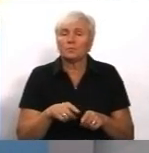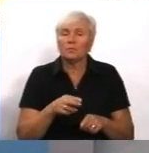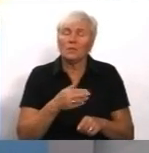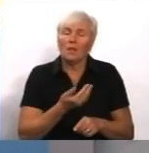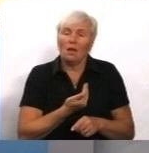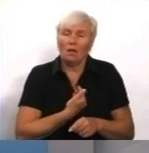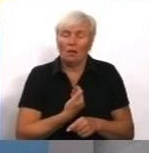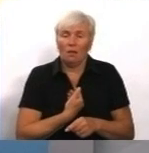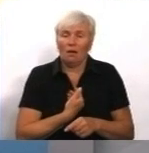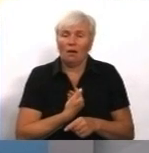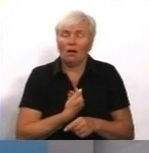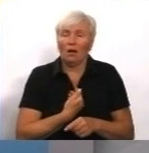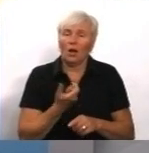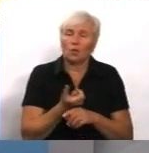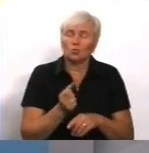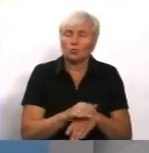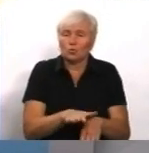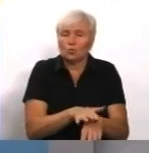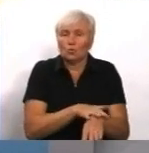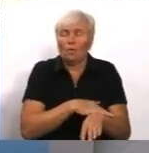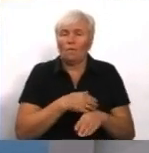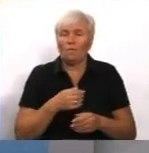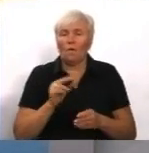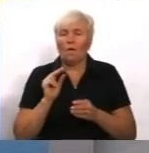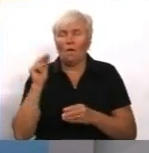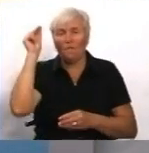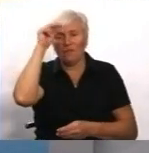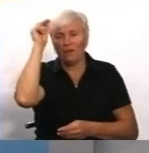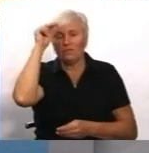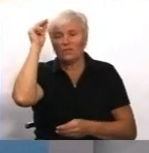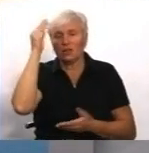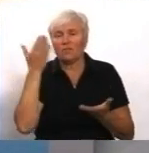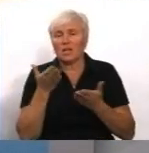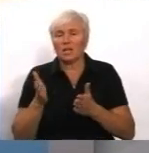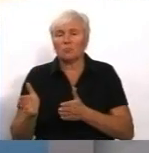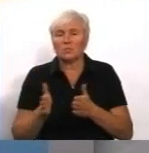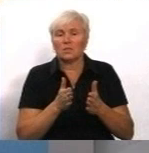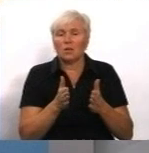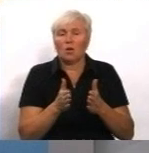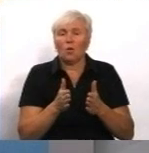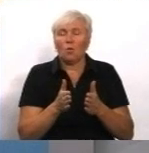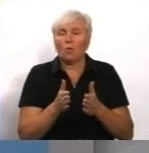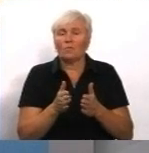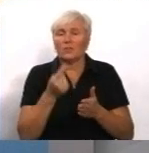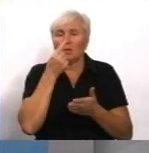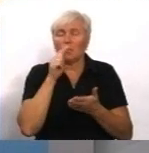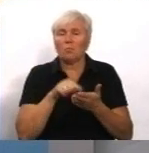я дуже довго вивчав, яким шляхом воно попало, і це було з